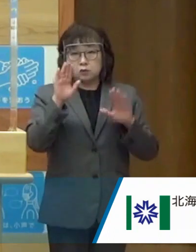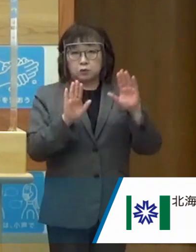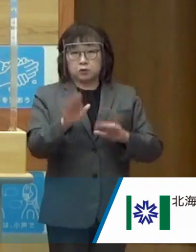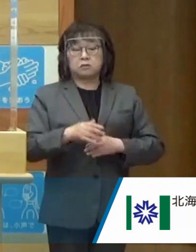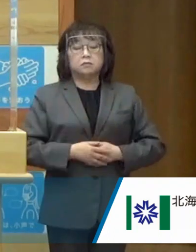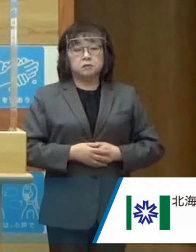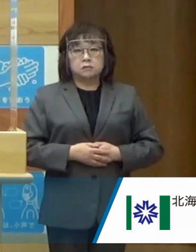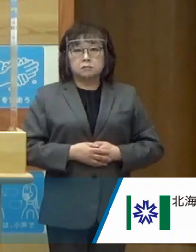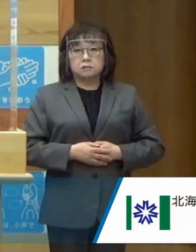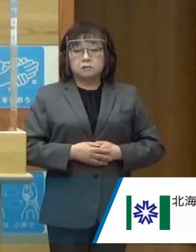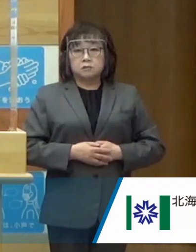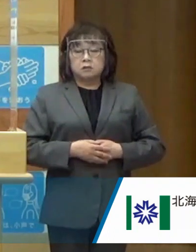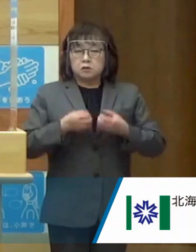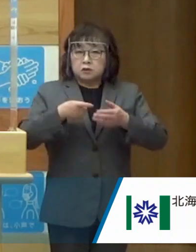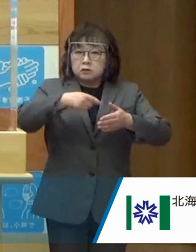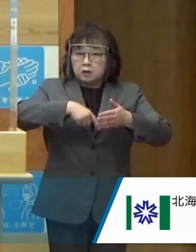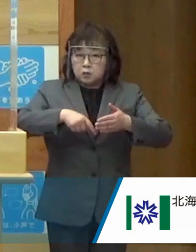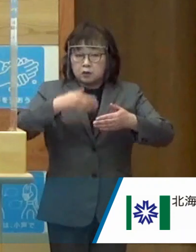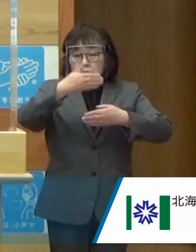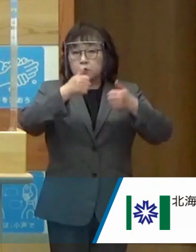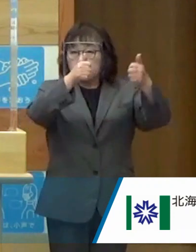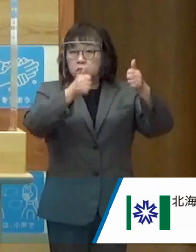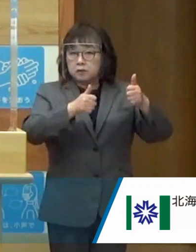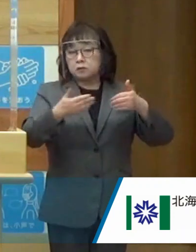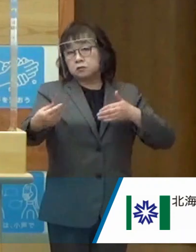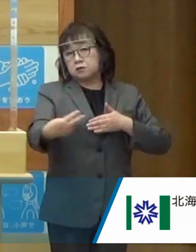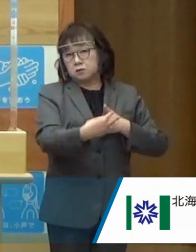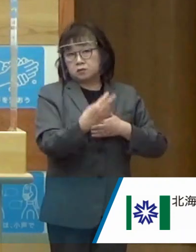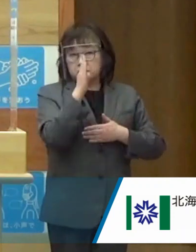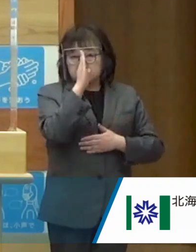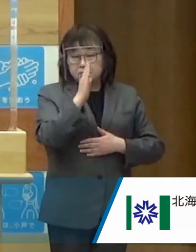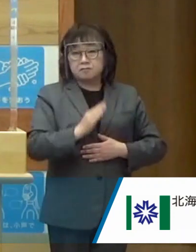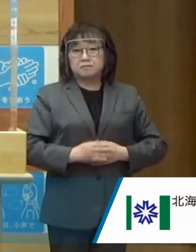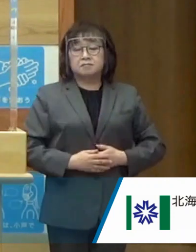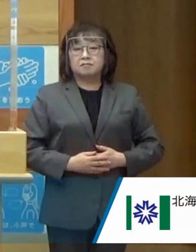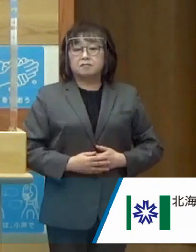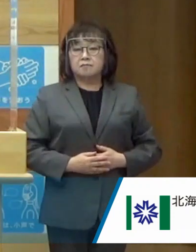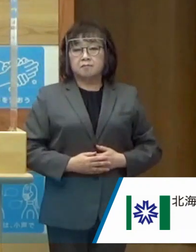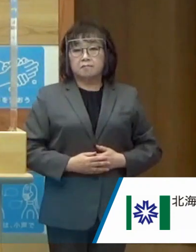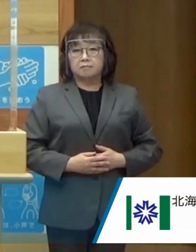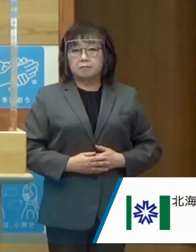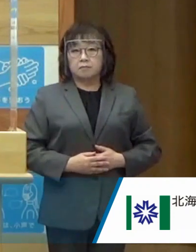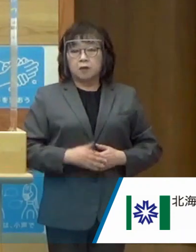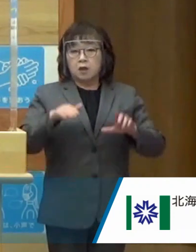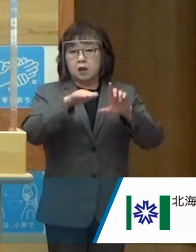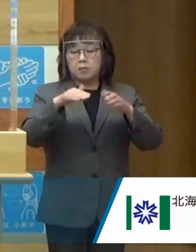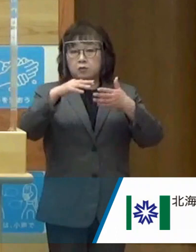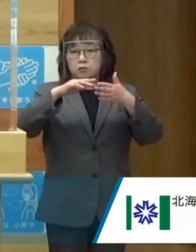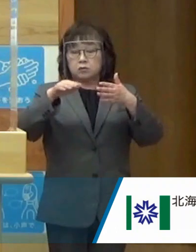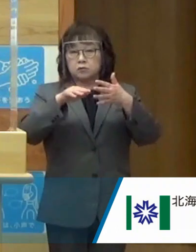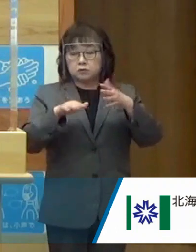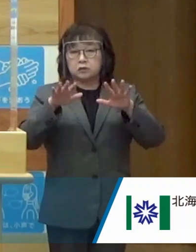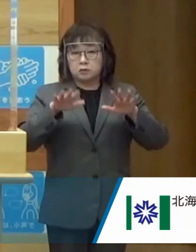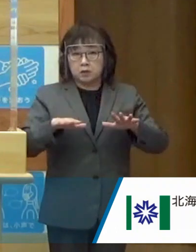況にあります。詳細については道のホームページ、こちらをご確認いただければと思います。レベル分類